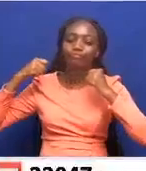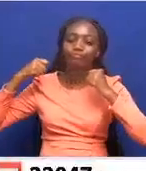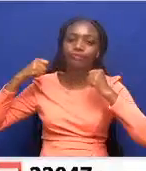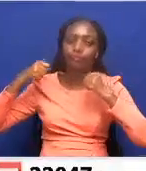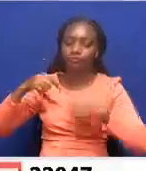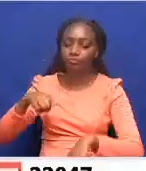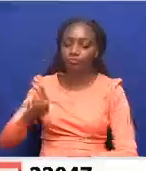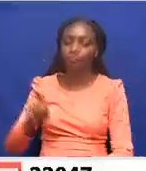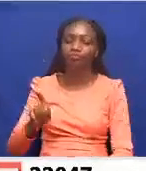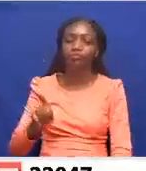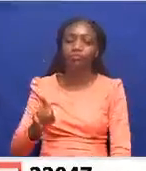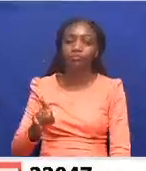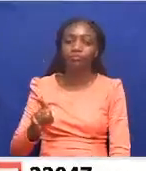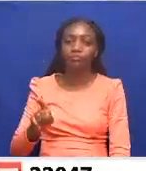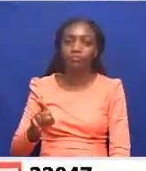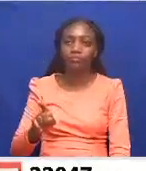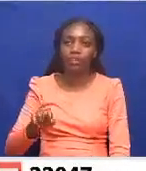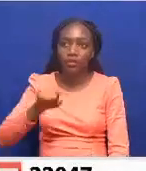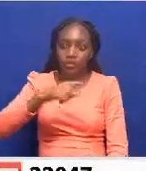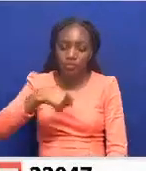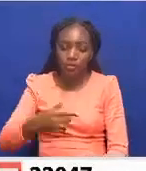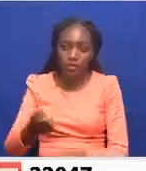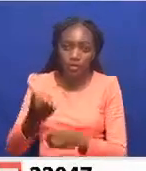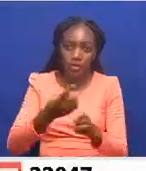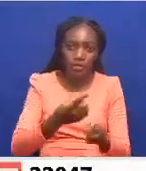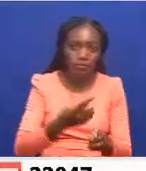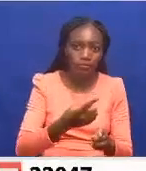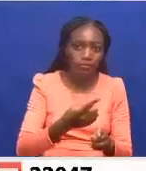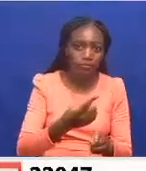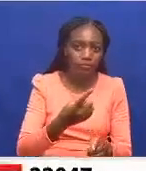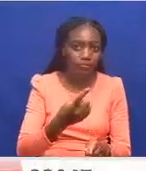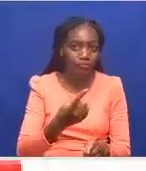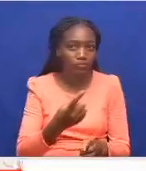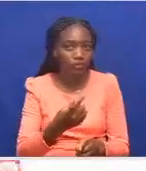kitanzi. Tukakuja kwa nyumba kuangalia